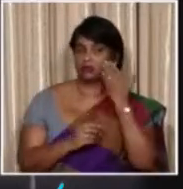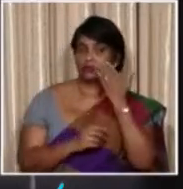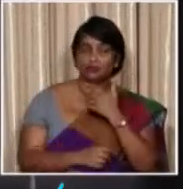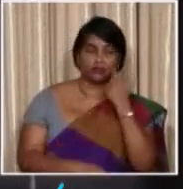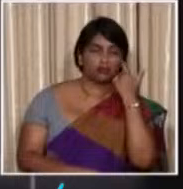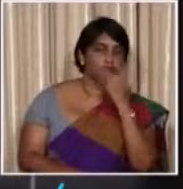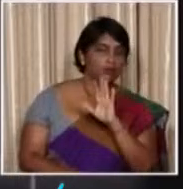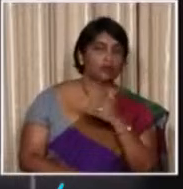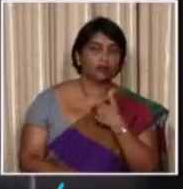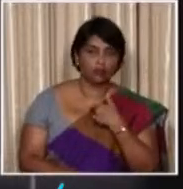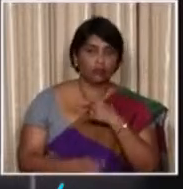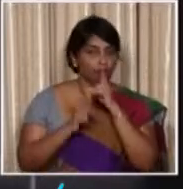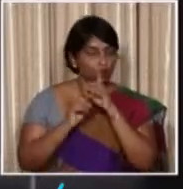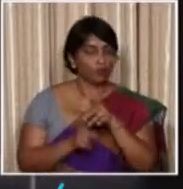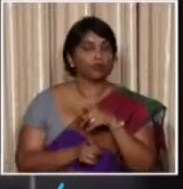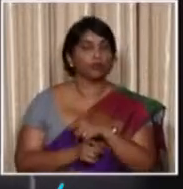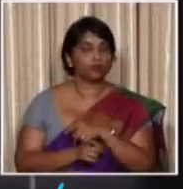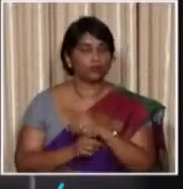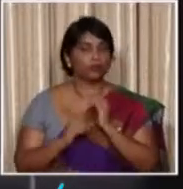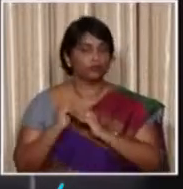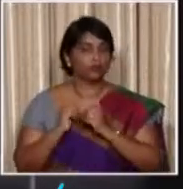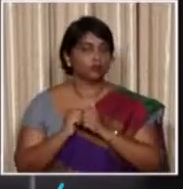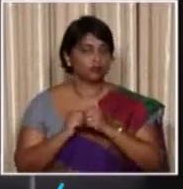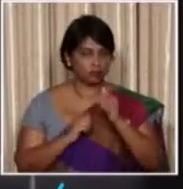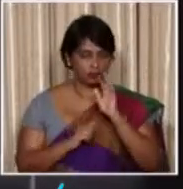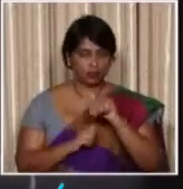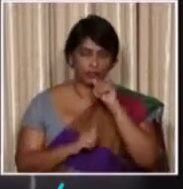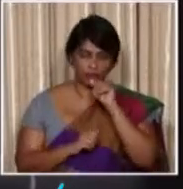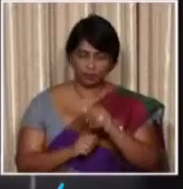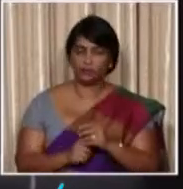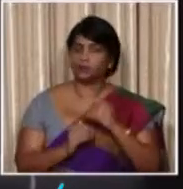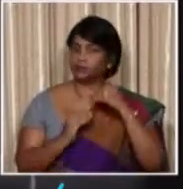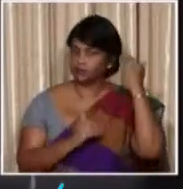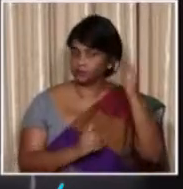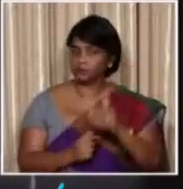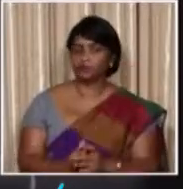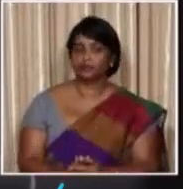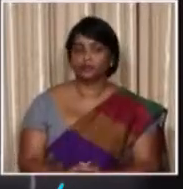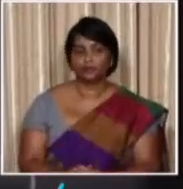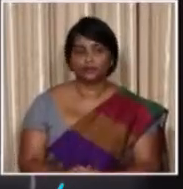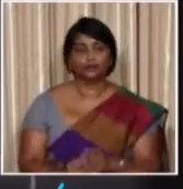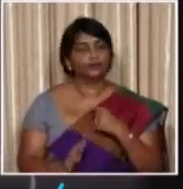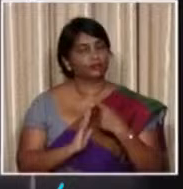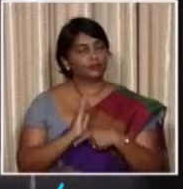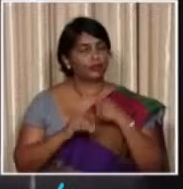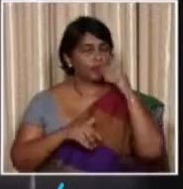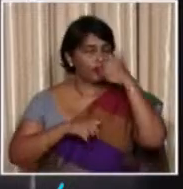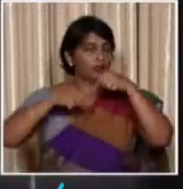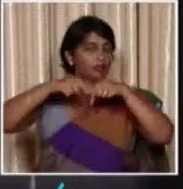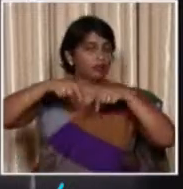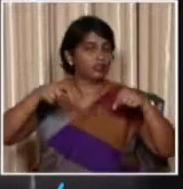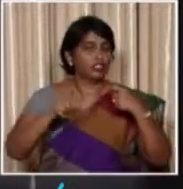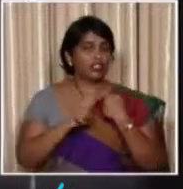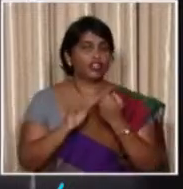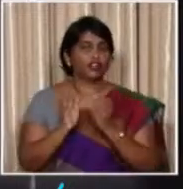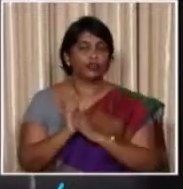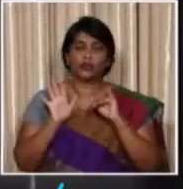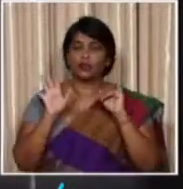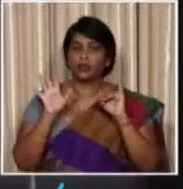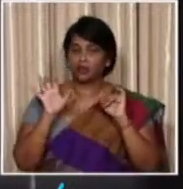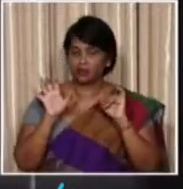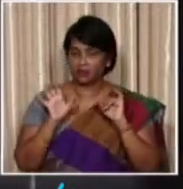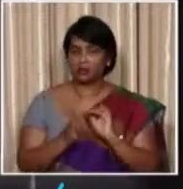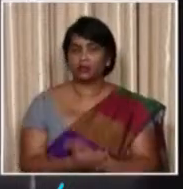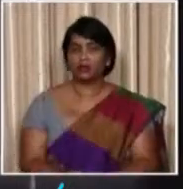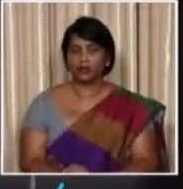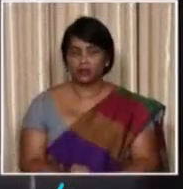mahakabala gini ne api wata wasya piwa ragan no ani ware mana gati di mulu rate ma ali wata wala wasya tawe kilometer haida seru bantuan ta